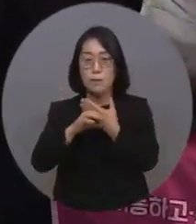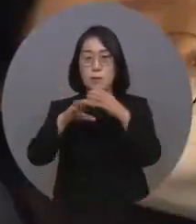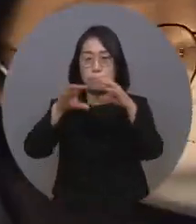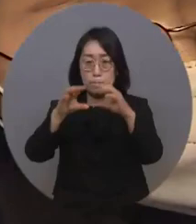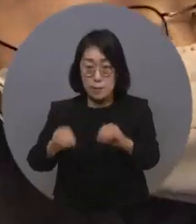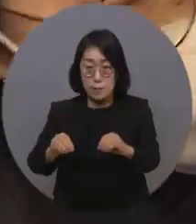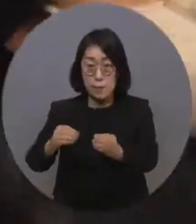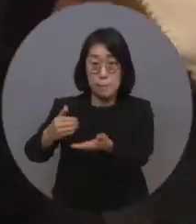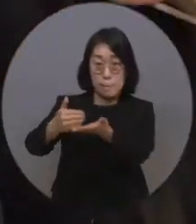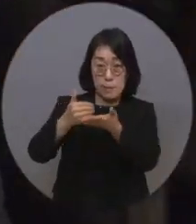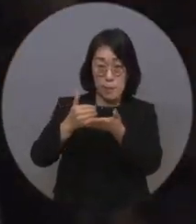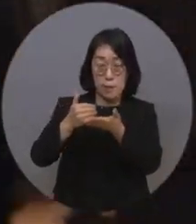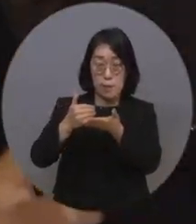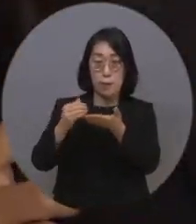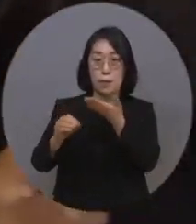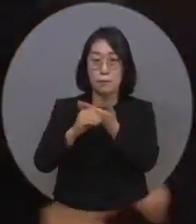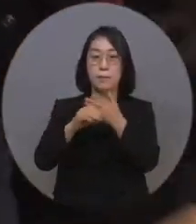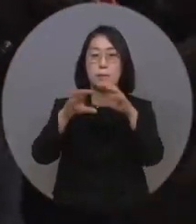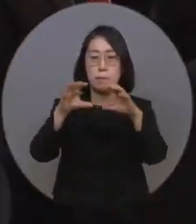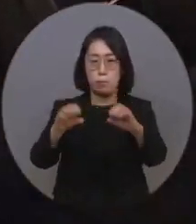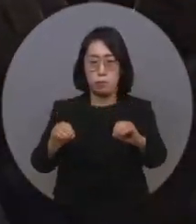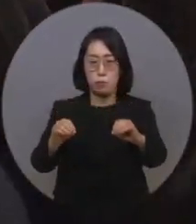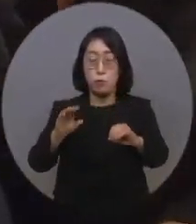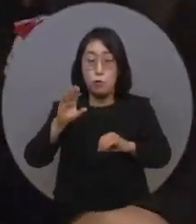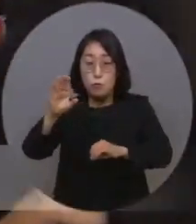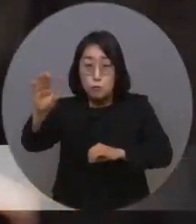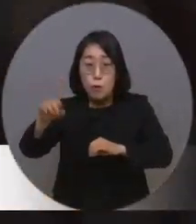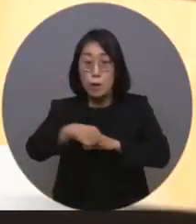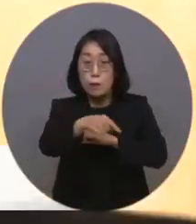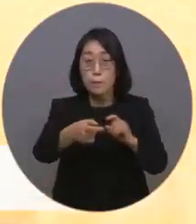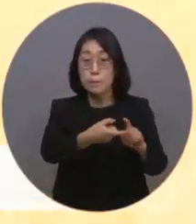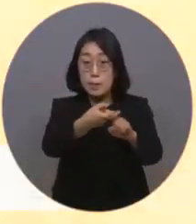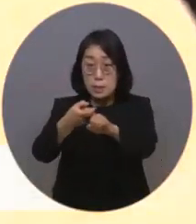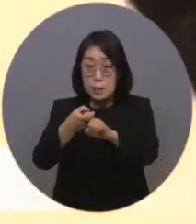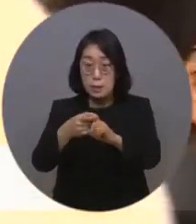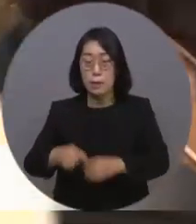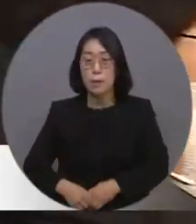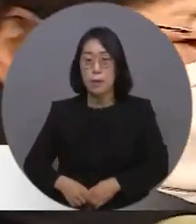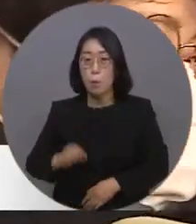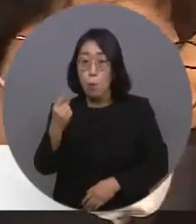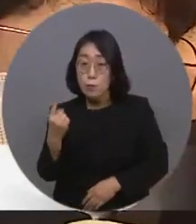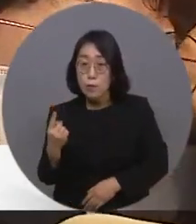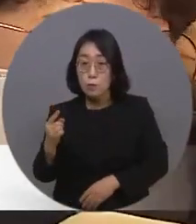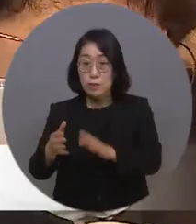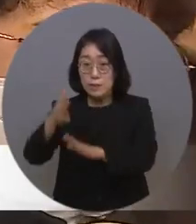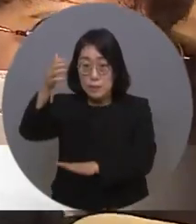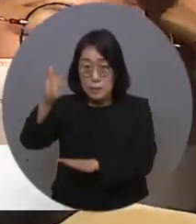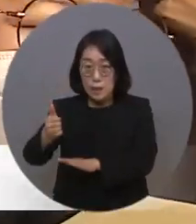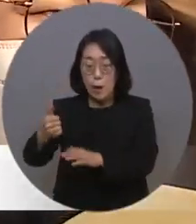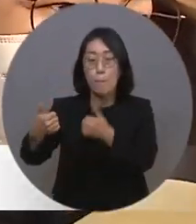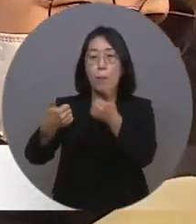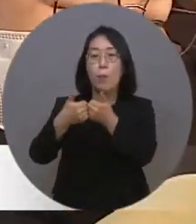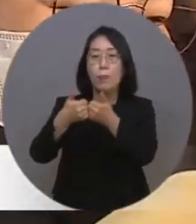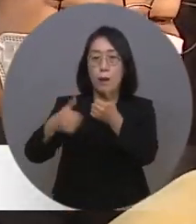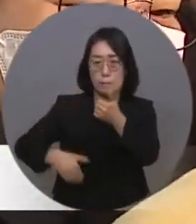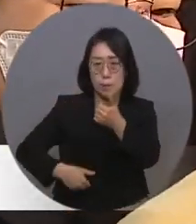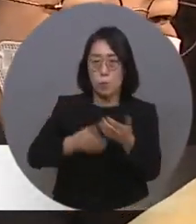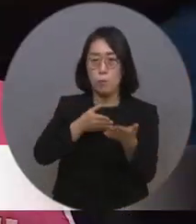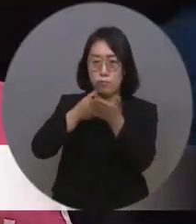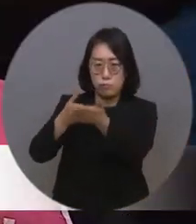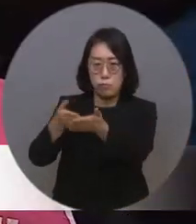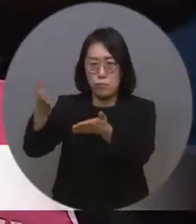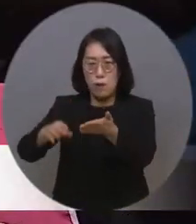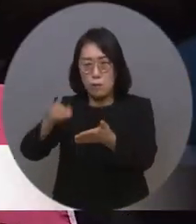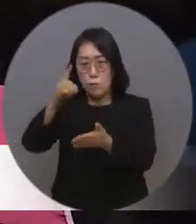시위는 잠시 휴식에 들어갔습니다. 이후 전장에는 오세훈 서울시장과의 면담 논의를 이어갔습니다. 하지만